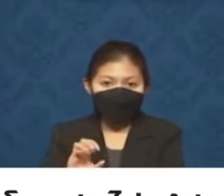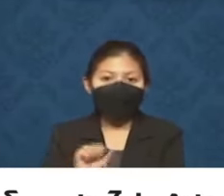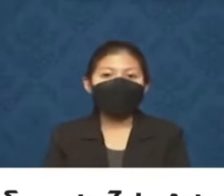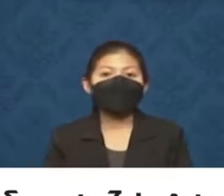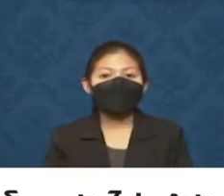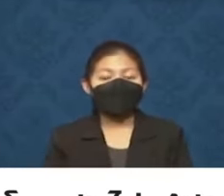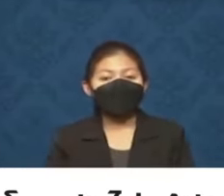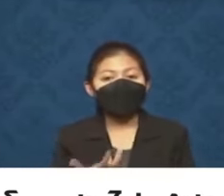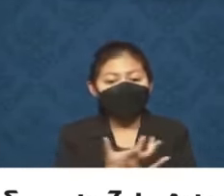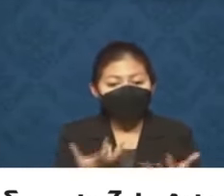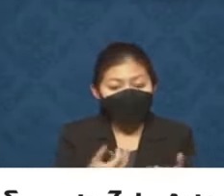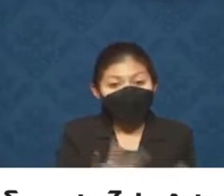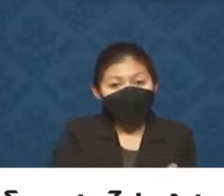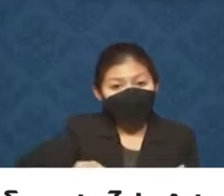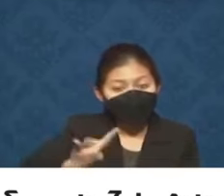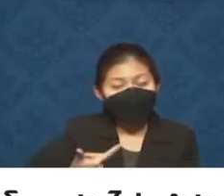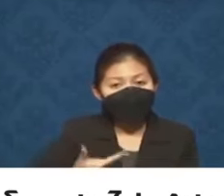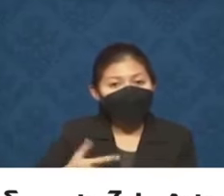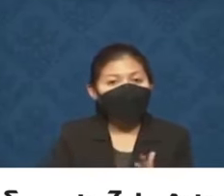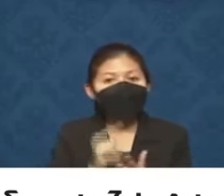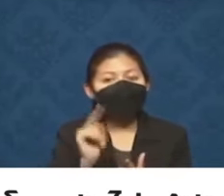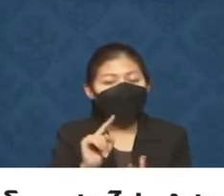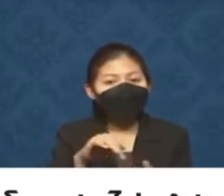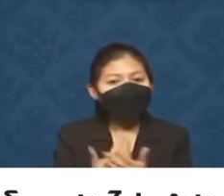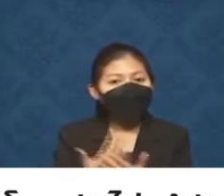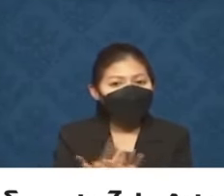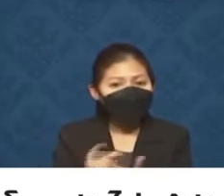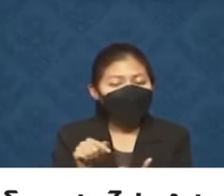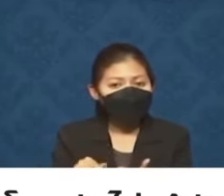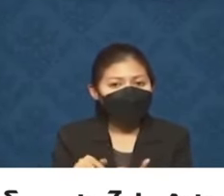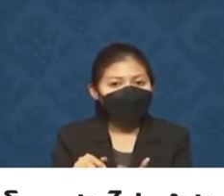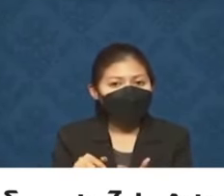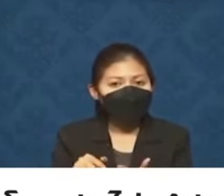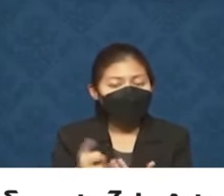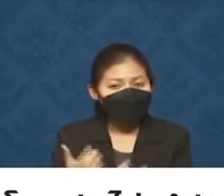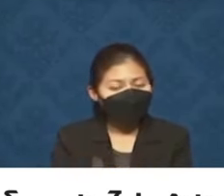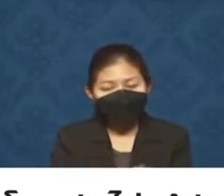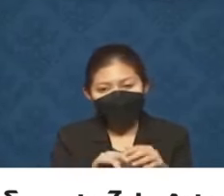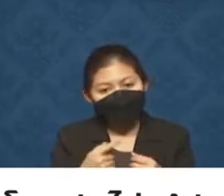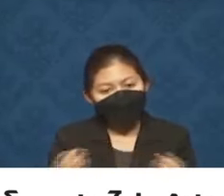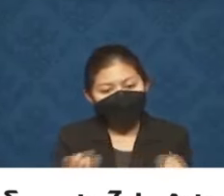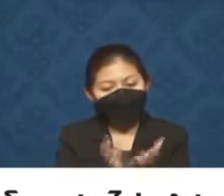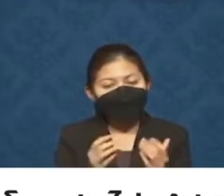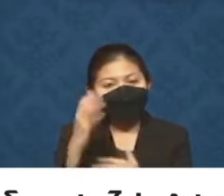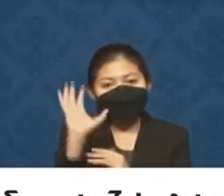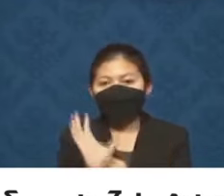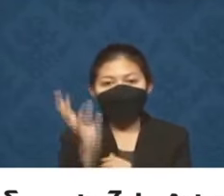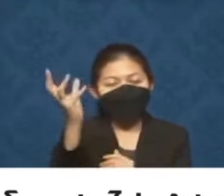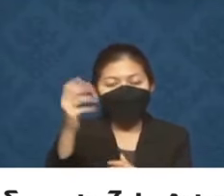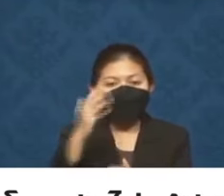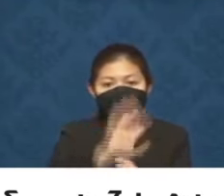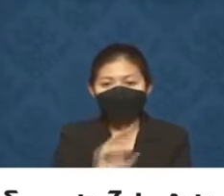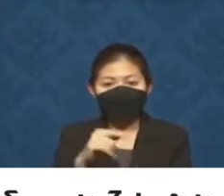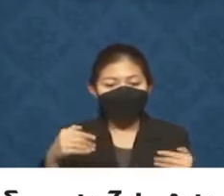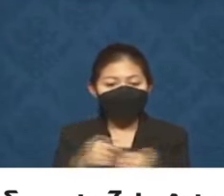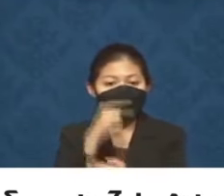การที่สินค้าราคาแพงขึ้นนี้ส่วนหนึ่งเกิดจากเงินเฟ้อและเงินเฟ้อนี่เป็นปรากฏการณ์ที่เกิดขึ้นทั่วโลกนะครับไม่ใช่เฉพาะประเ